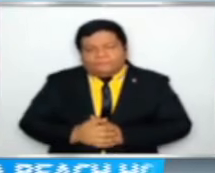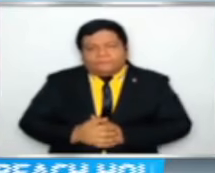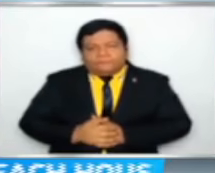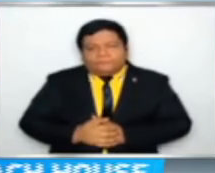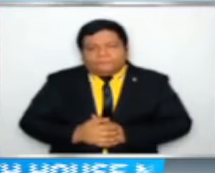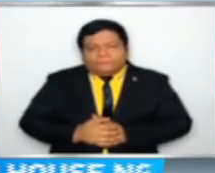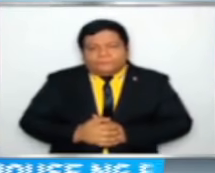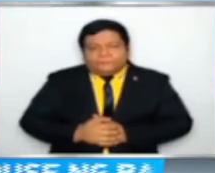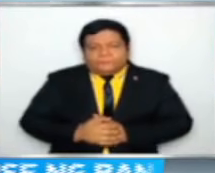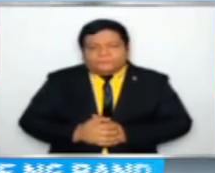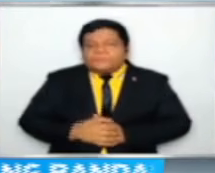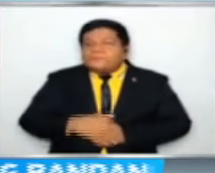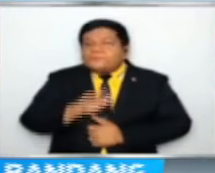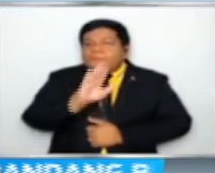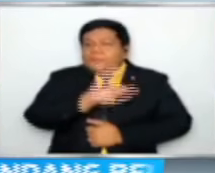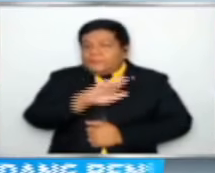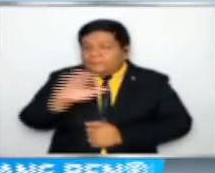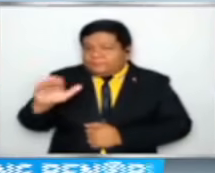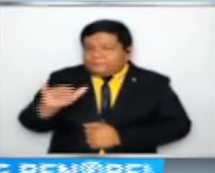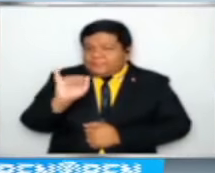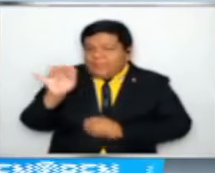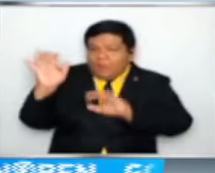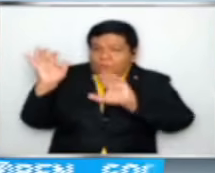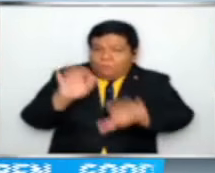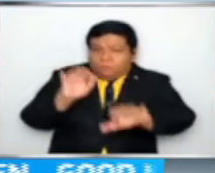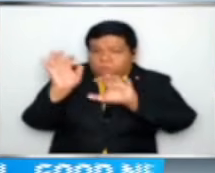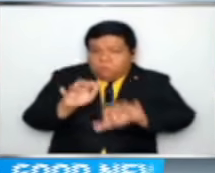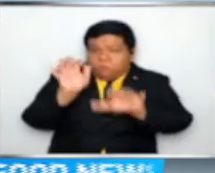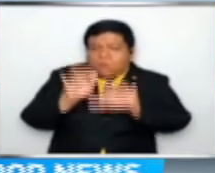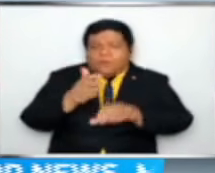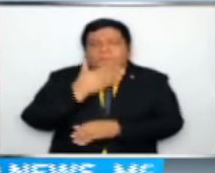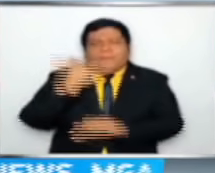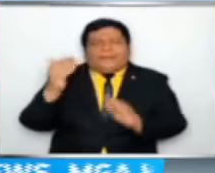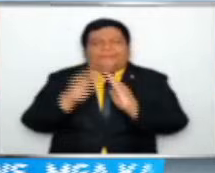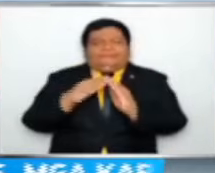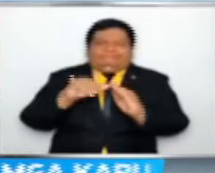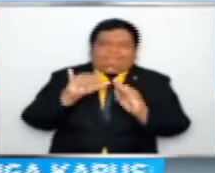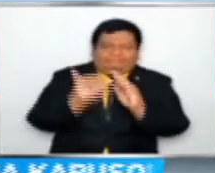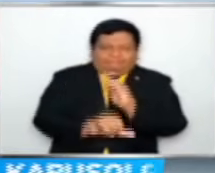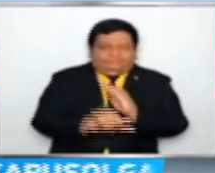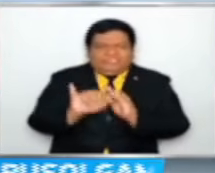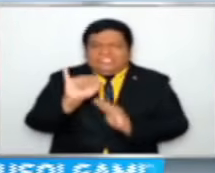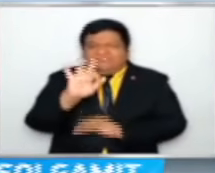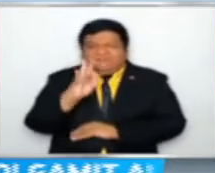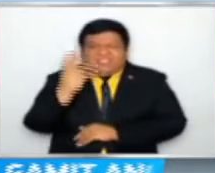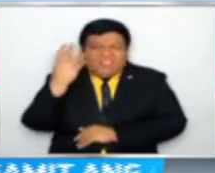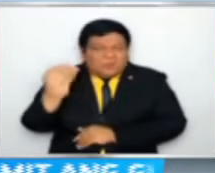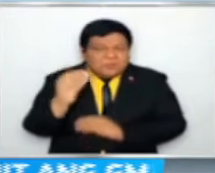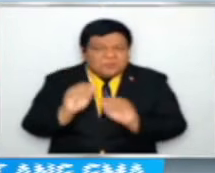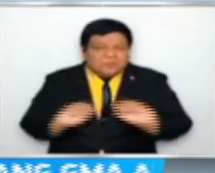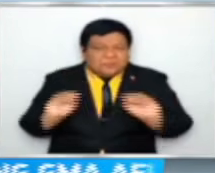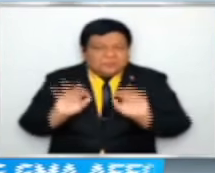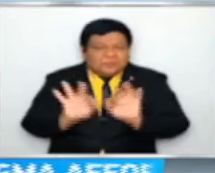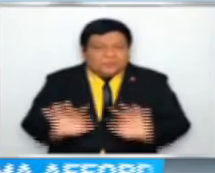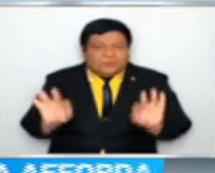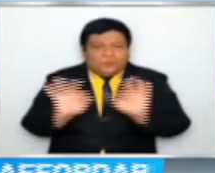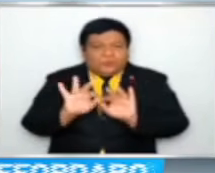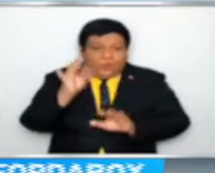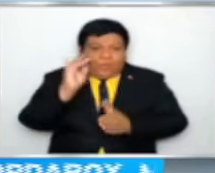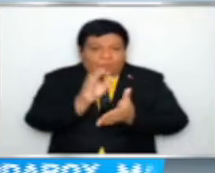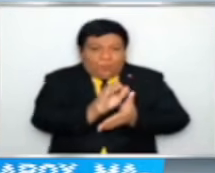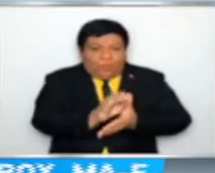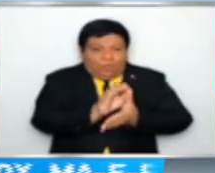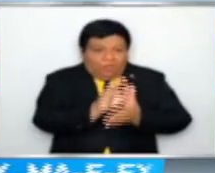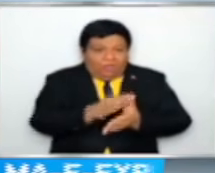Mga kapuso, kapag malakas ang ulan, sa bahay na lang po muna kung wala namang importanteng gagawin sa labas. Sa Zamboanga City, patay ang isang lalaki